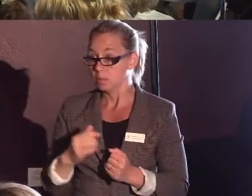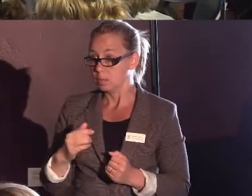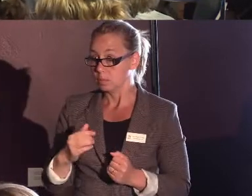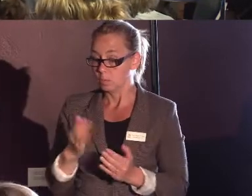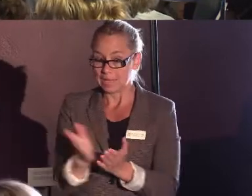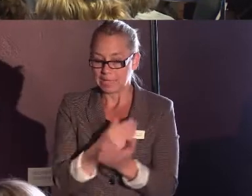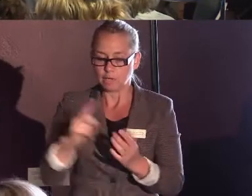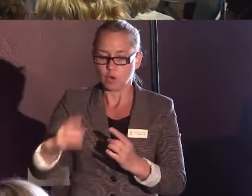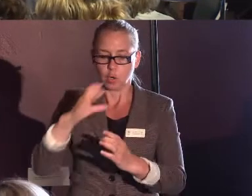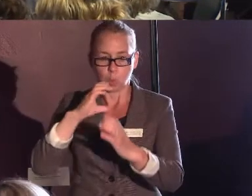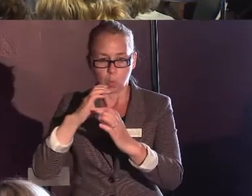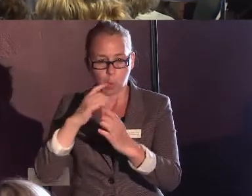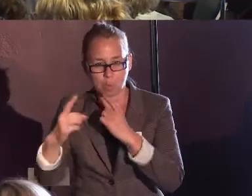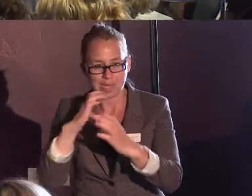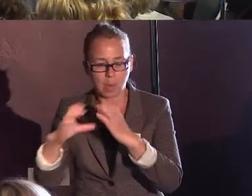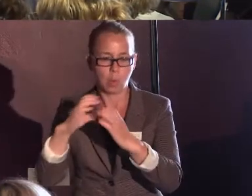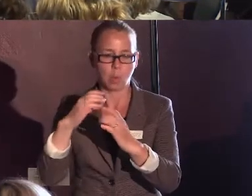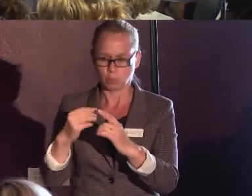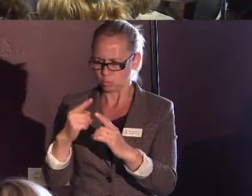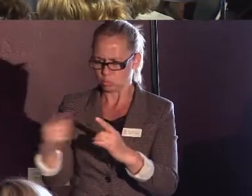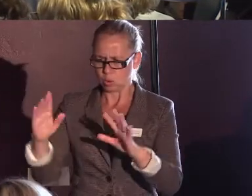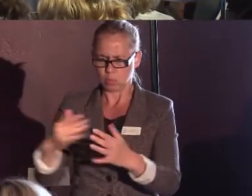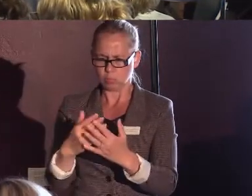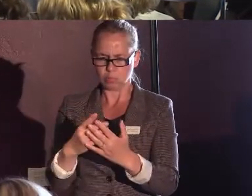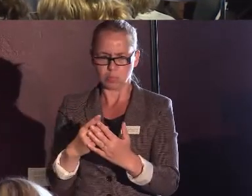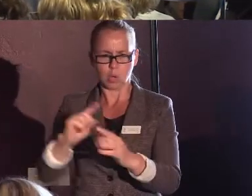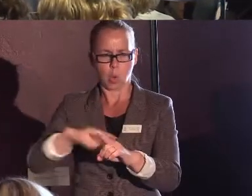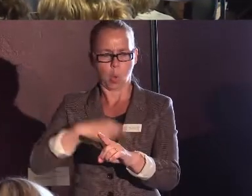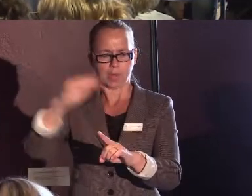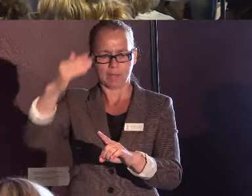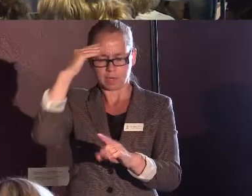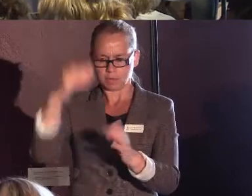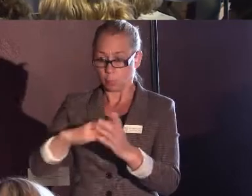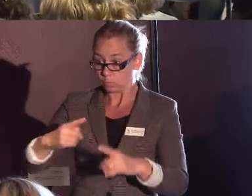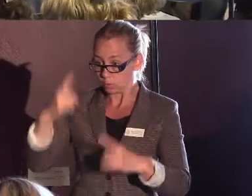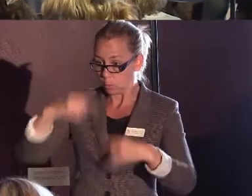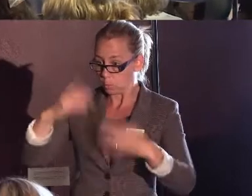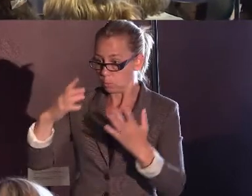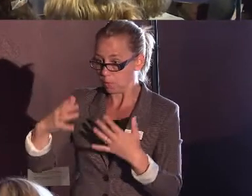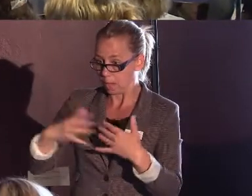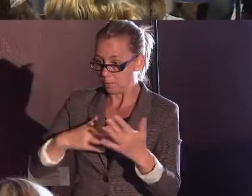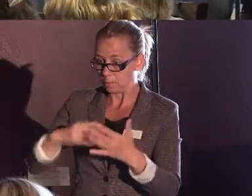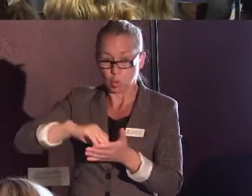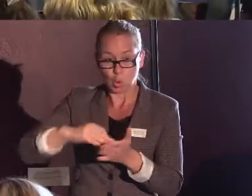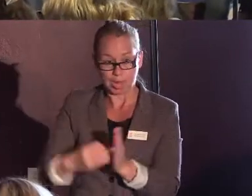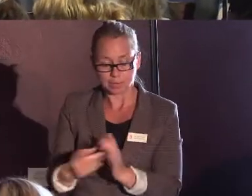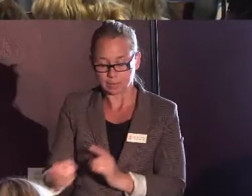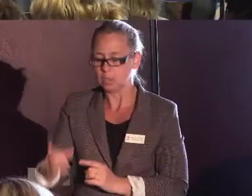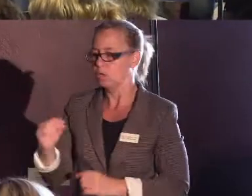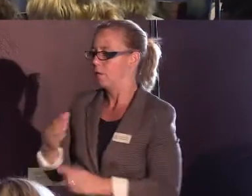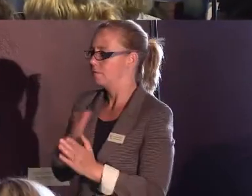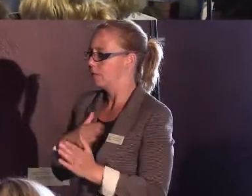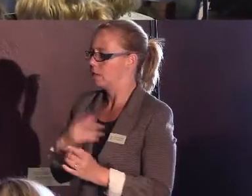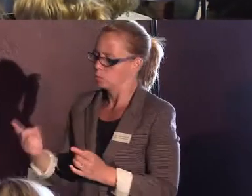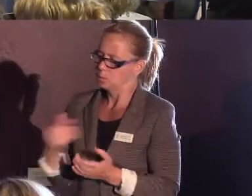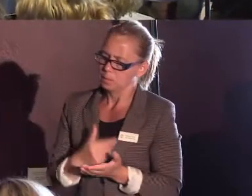Enhet för kommunikation och publikt arbete, och du har mångårig erfarenhet av större strategiska kulturarvsprojekt. Jag skulle vilja att du delar med lite